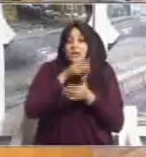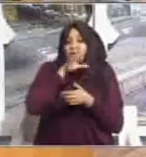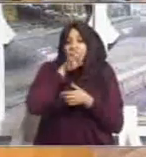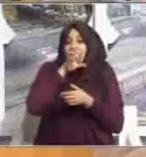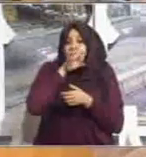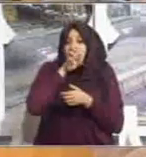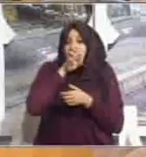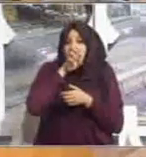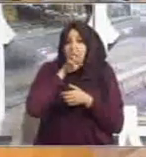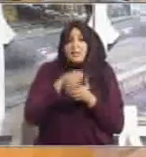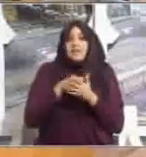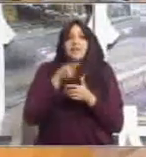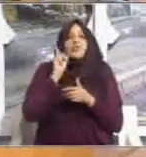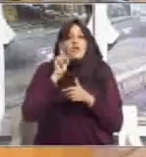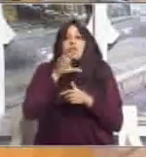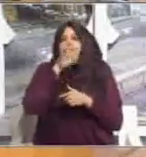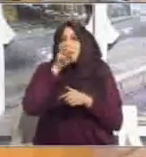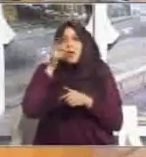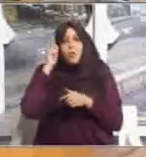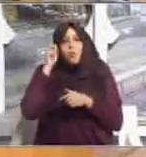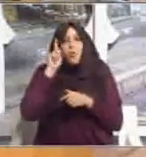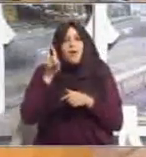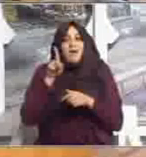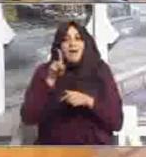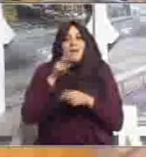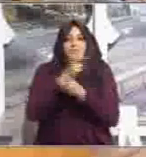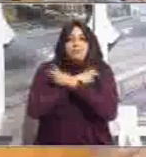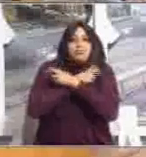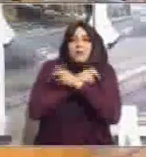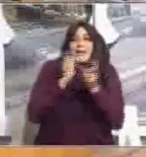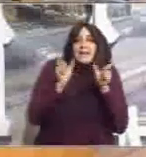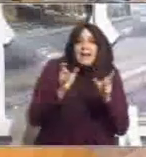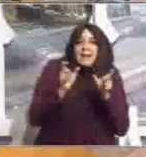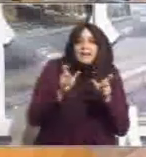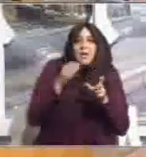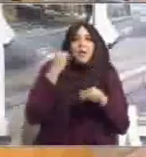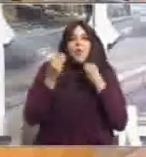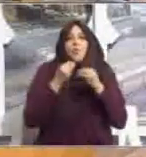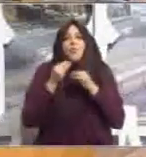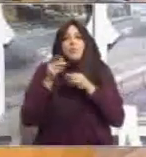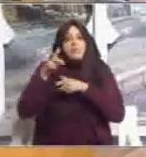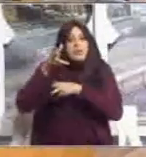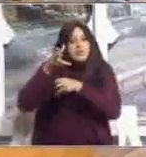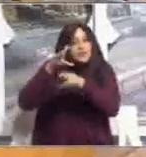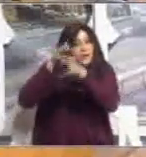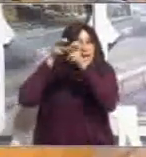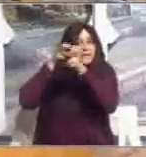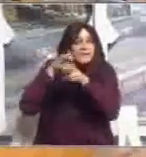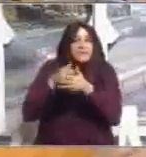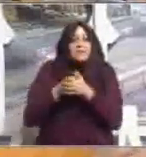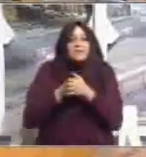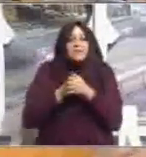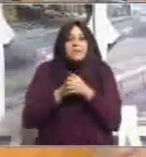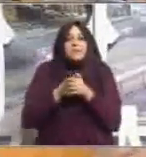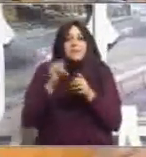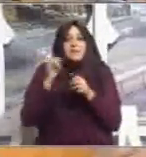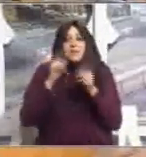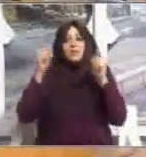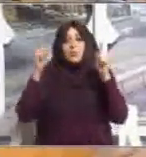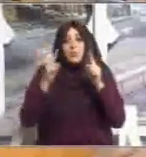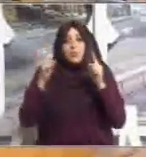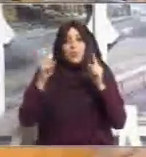إلا كلب ماشية أو كلب صيد، حتى الحراسة أيضا، نقص من أجله في كل